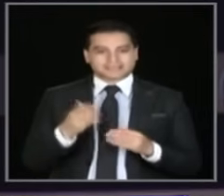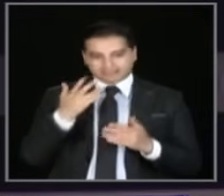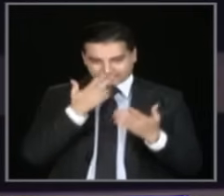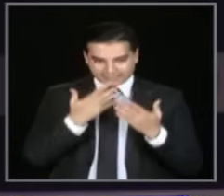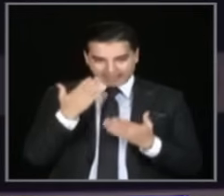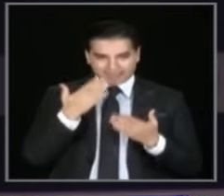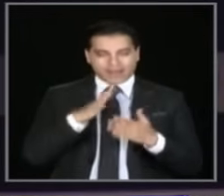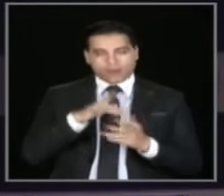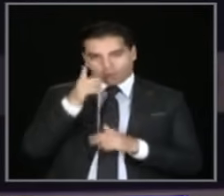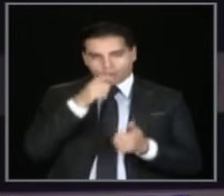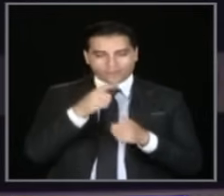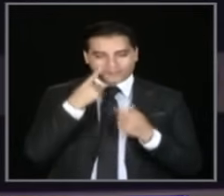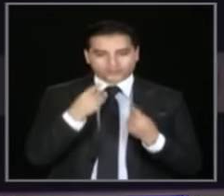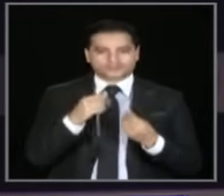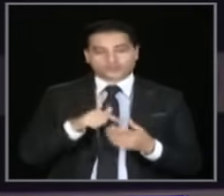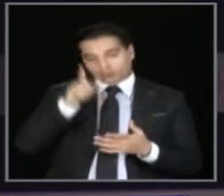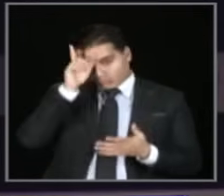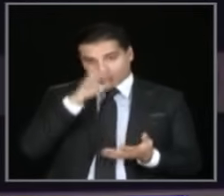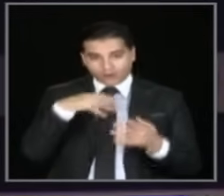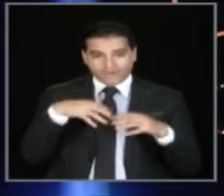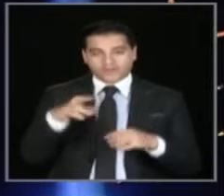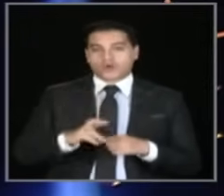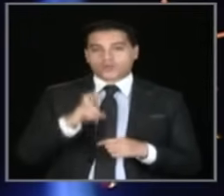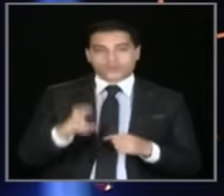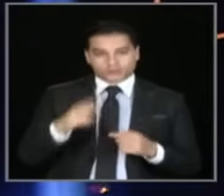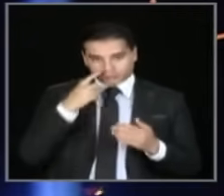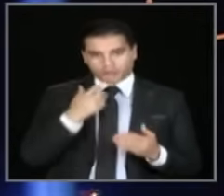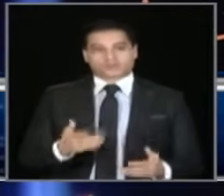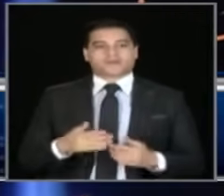علوم، تمام. جغرافيا، والسؤال هو